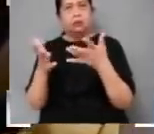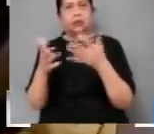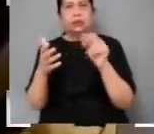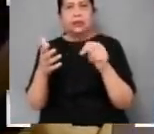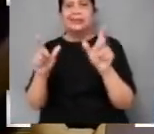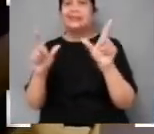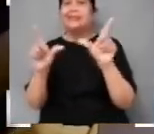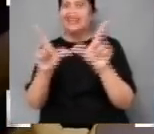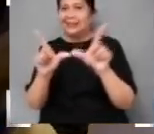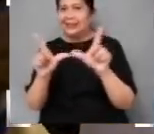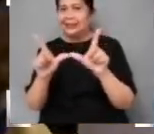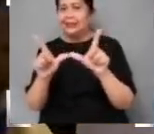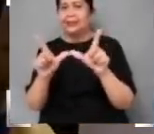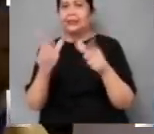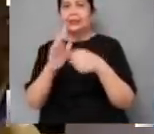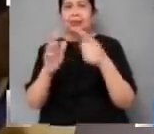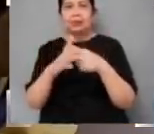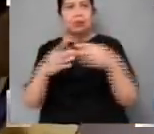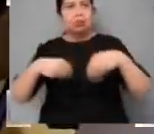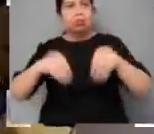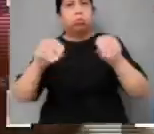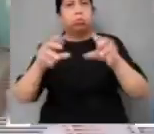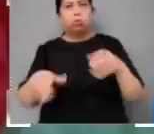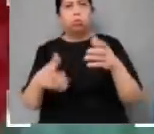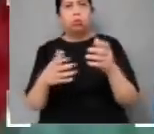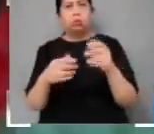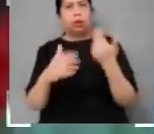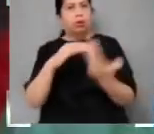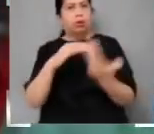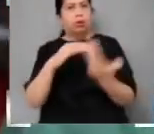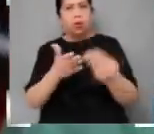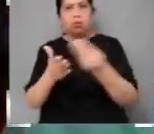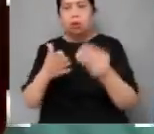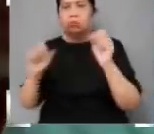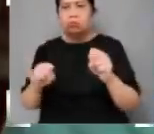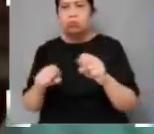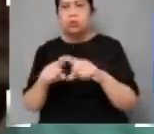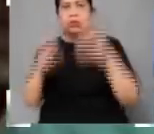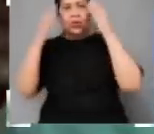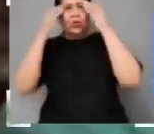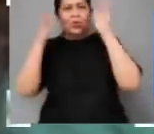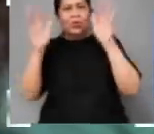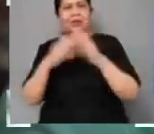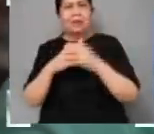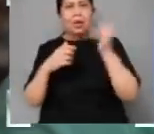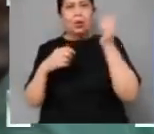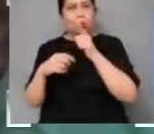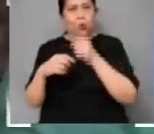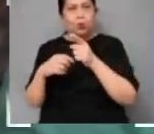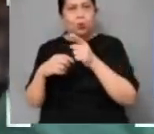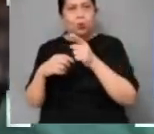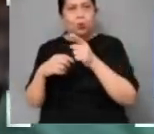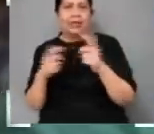somehow it gets into the market where the ordinary consumer can buy. Hindi po namin alam kasi actually, syempre, sa katulad naming